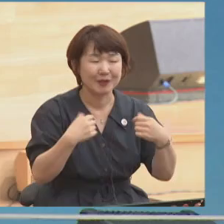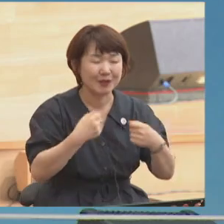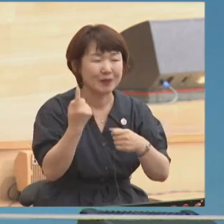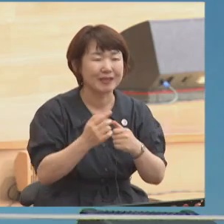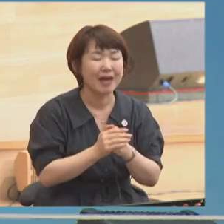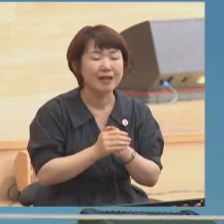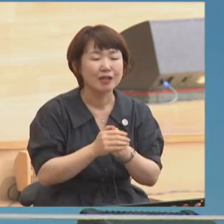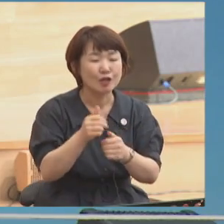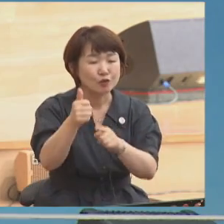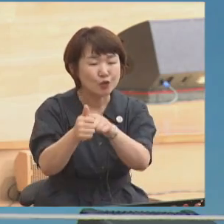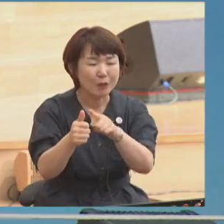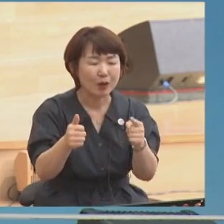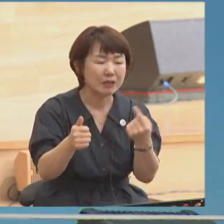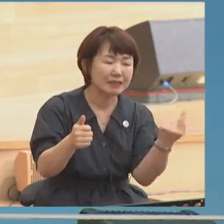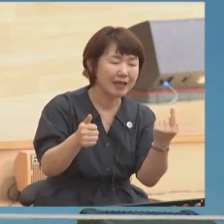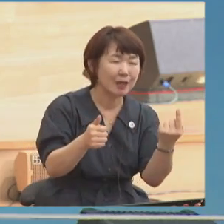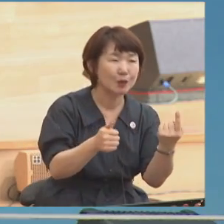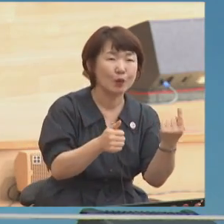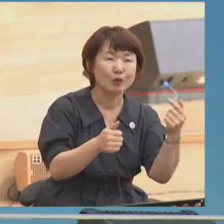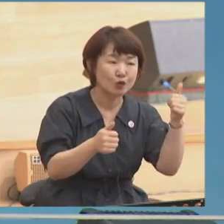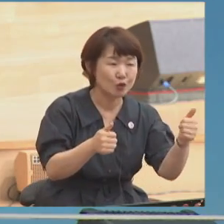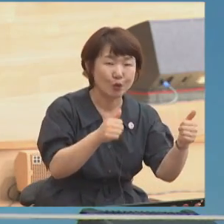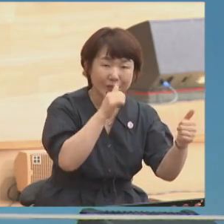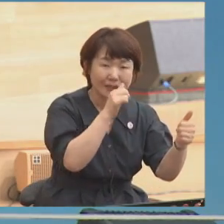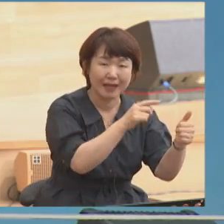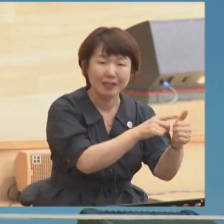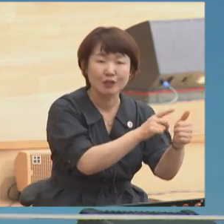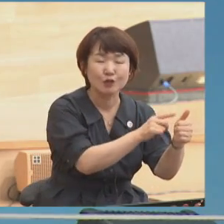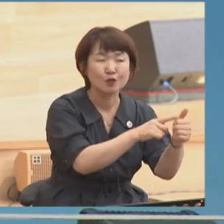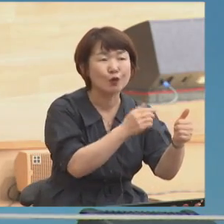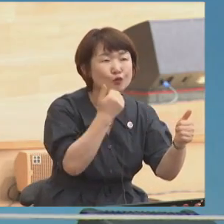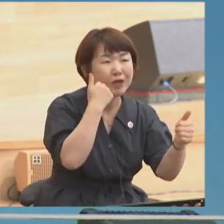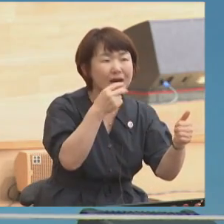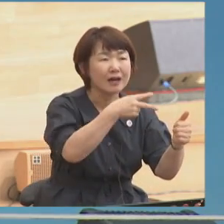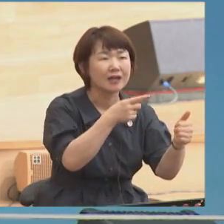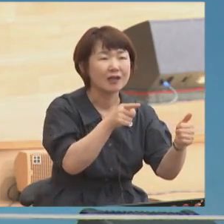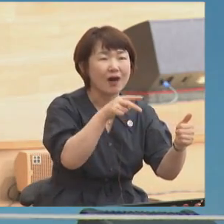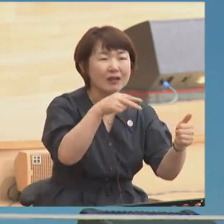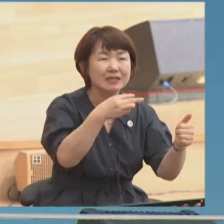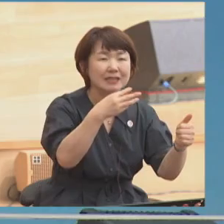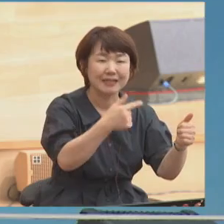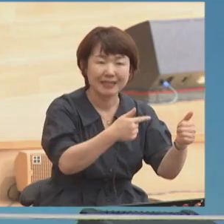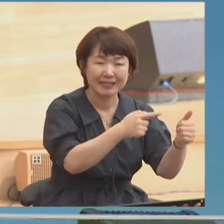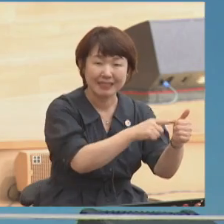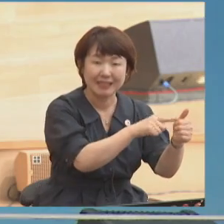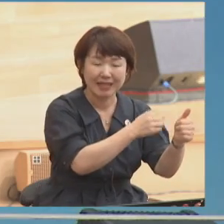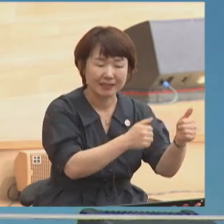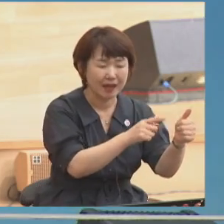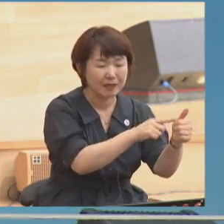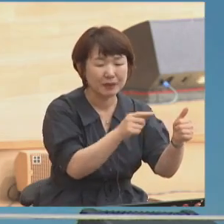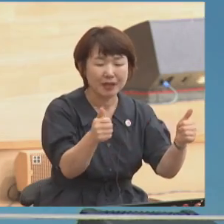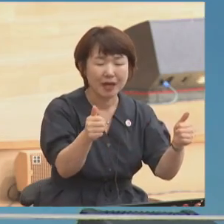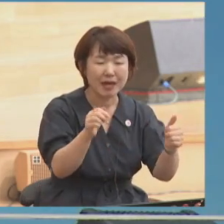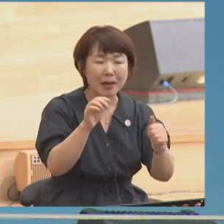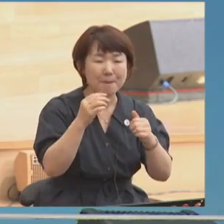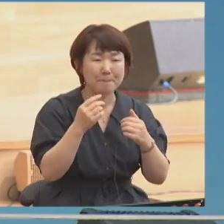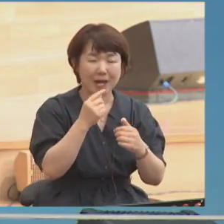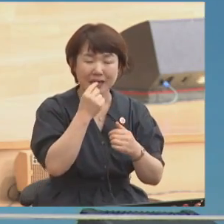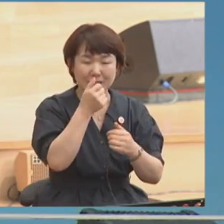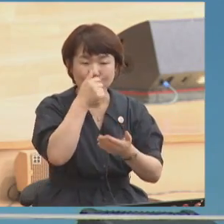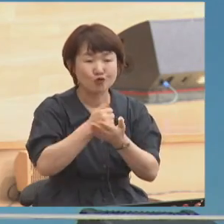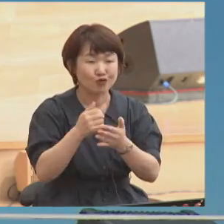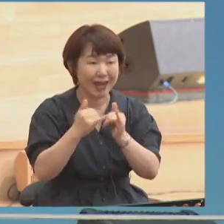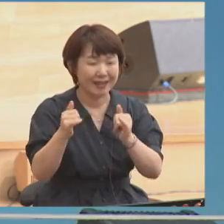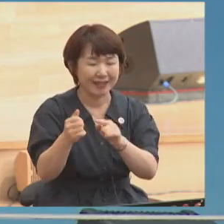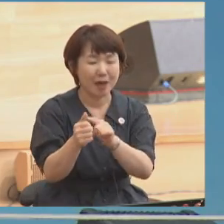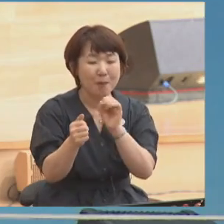빠삐용 말고 그 옆에 또 다른 주인공이 있는데 그 주인공 역할을 더스틴 호프만이 했어요. 그 더스틴 호프만이 빠삐용에게 이렇게